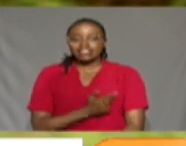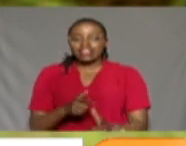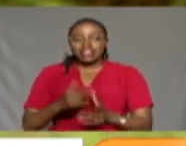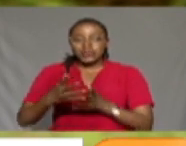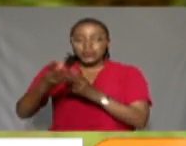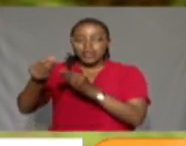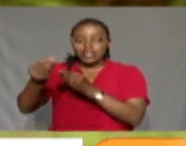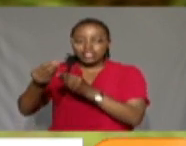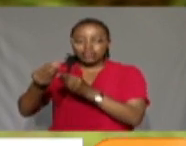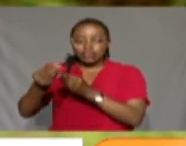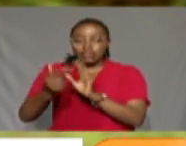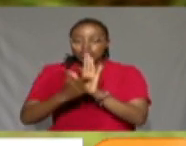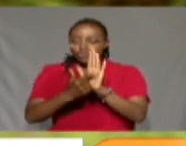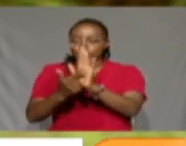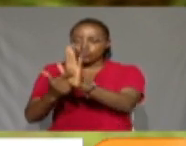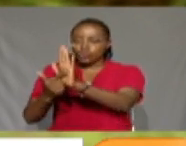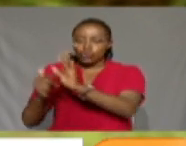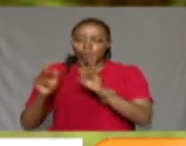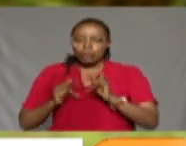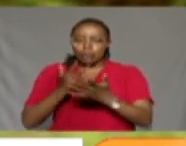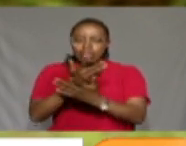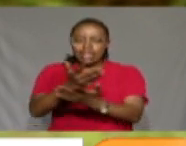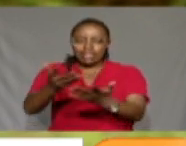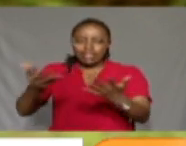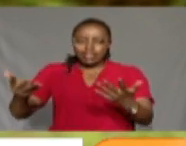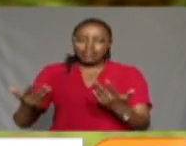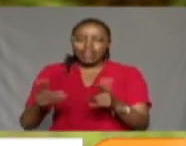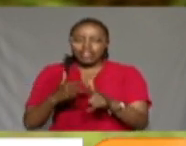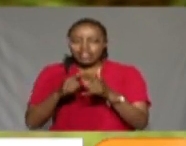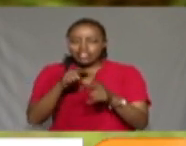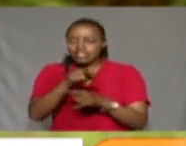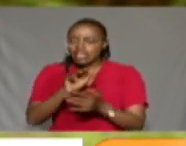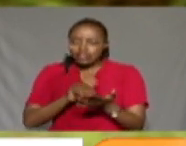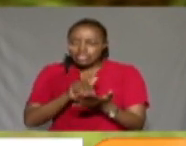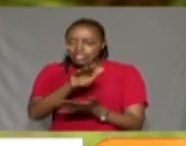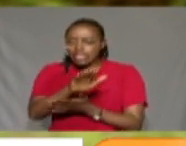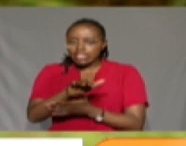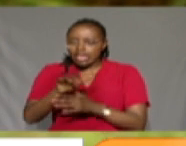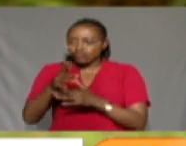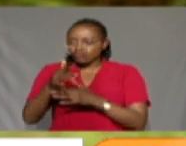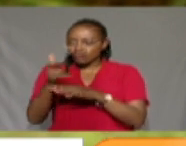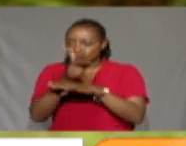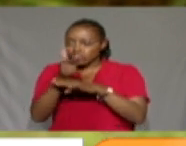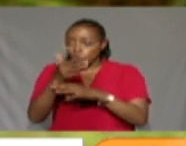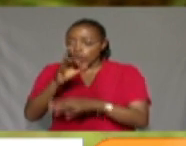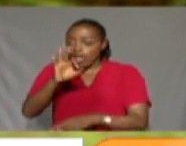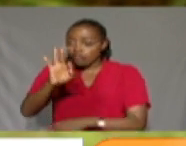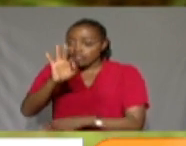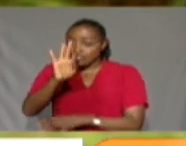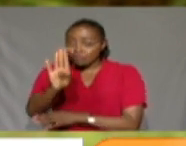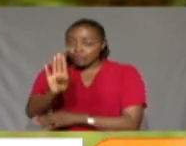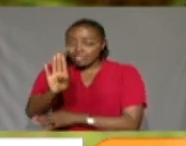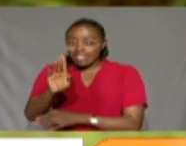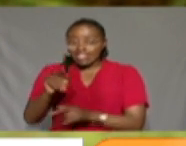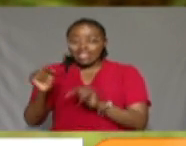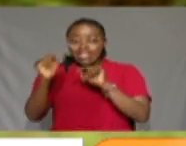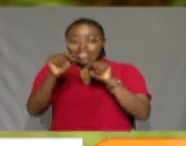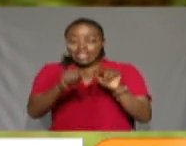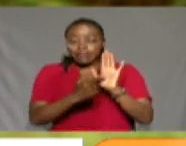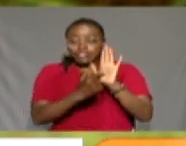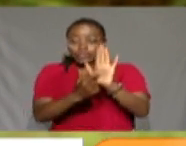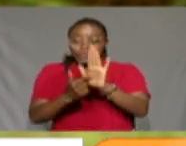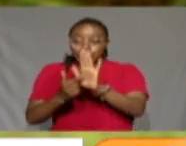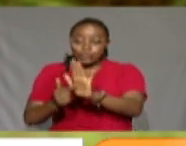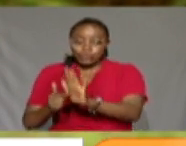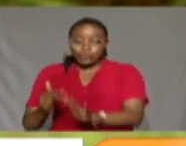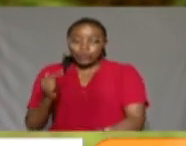Akaenda akaonyesha watu. Watu wakatuweka Facebook. Sisi watu wanakujanga